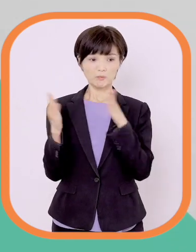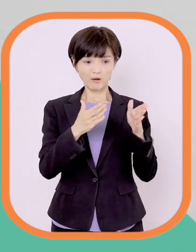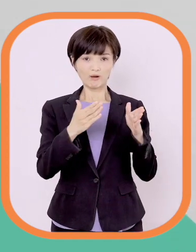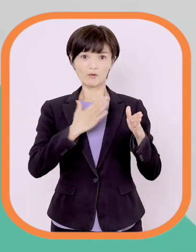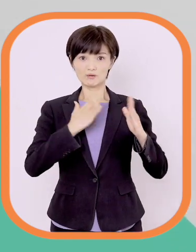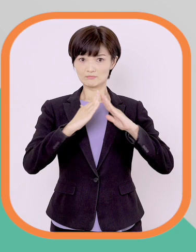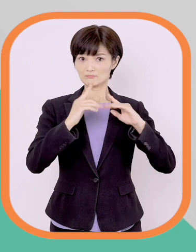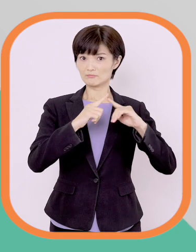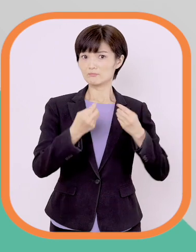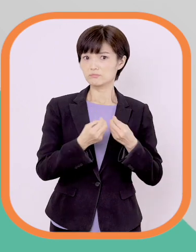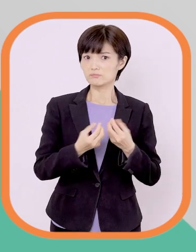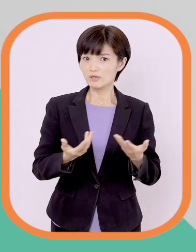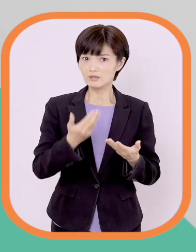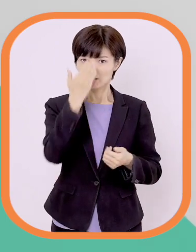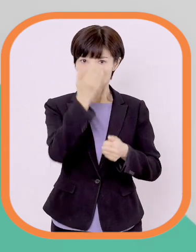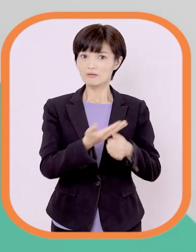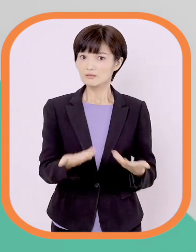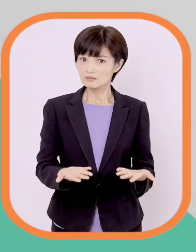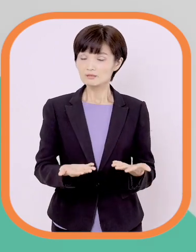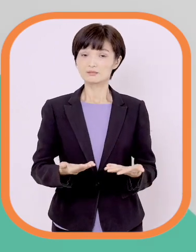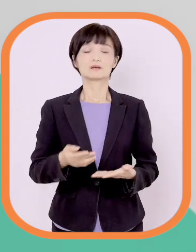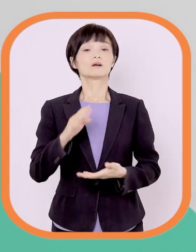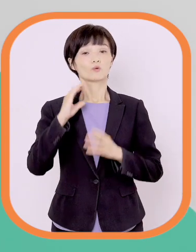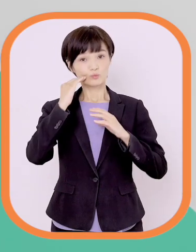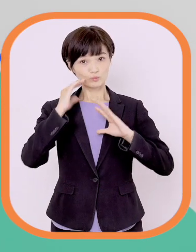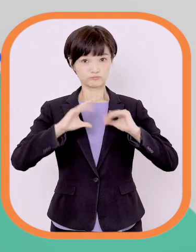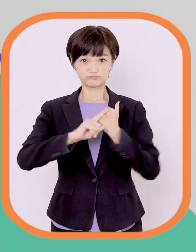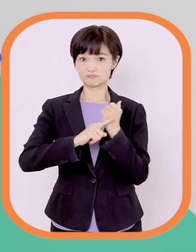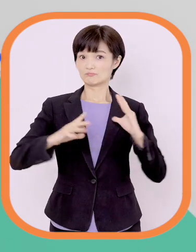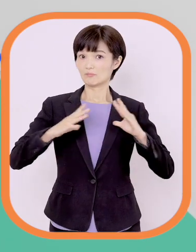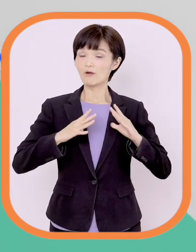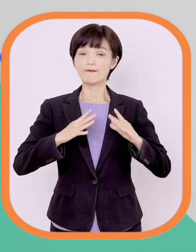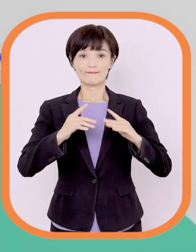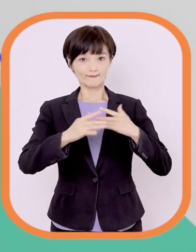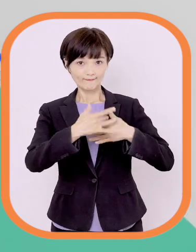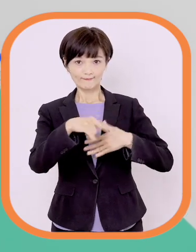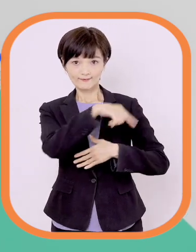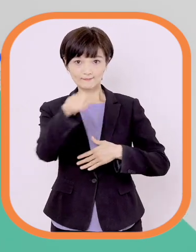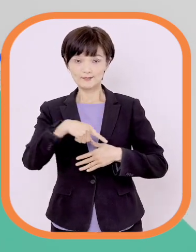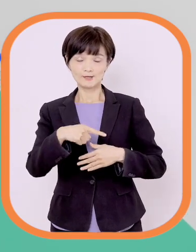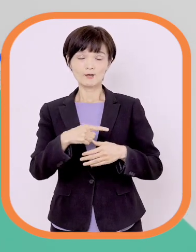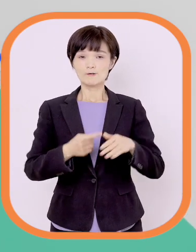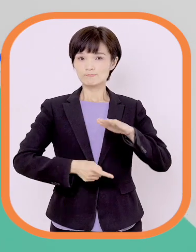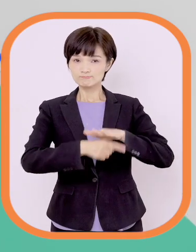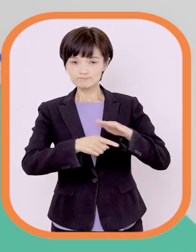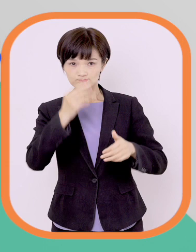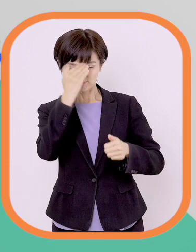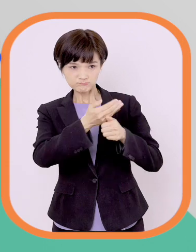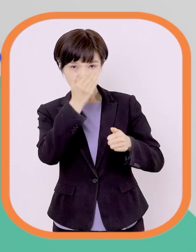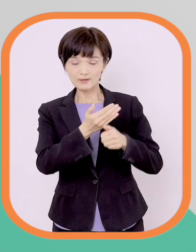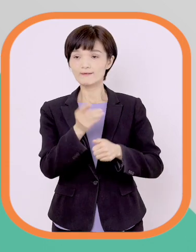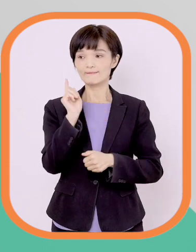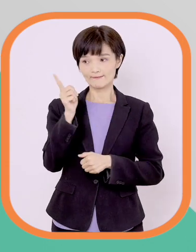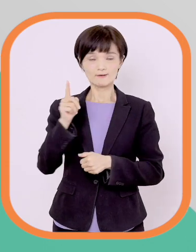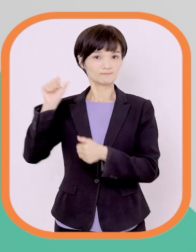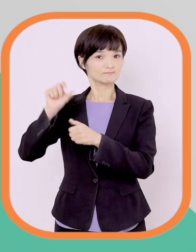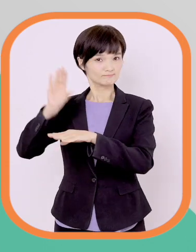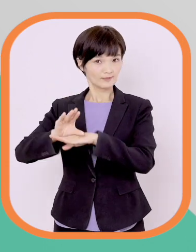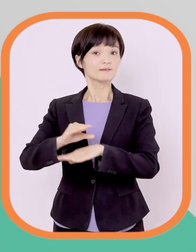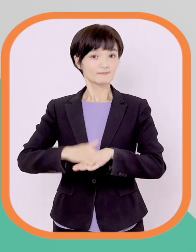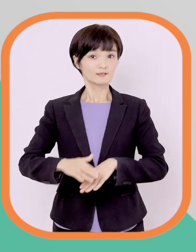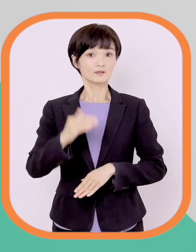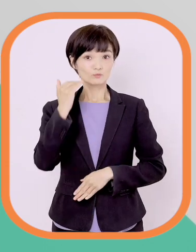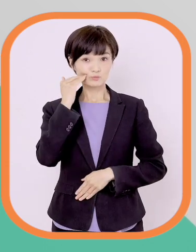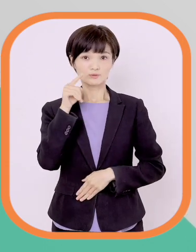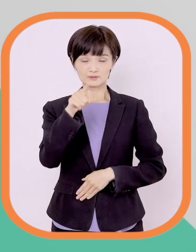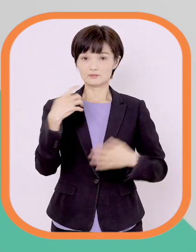士转网骚扰我的家人呢？ 如果对国民法官与其亲属犯罪的话，还会加重处罚。当然，在某些